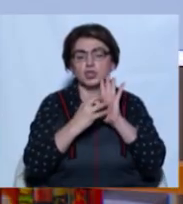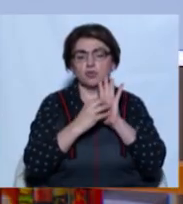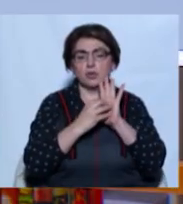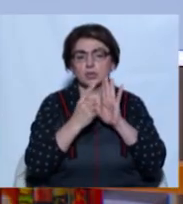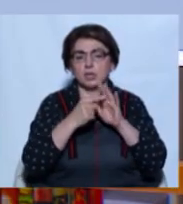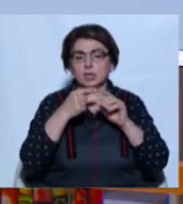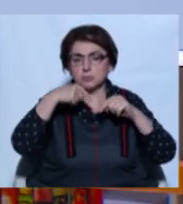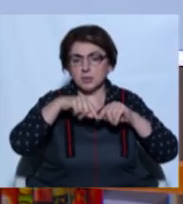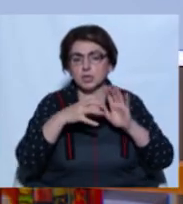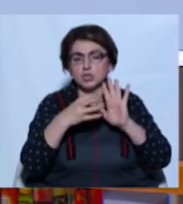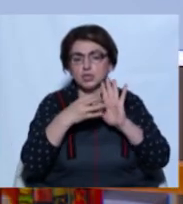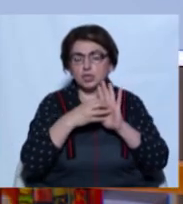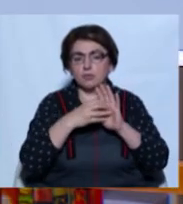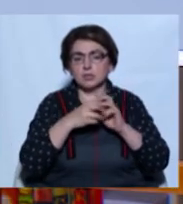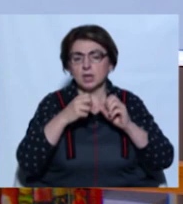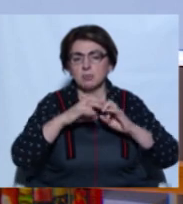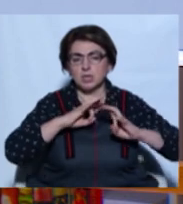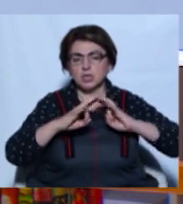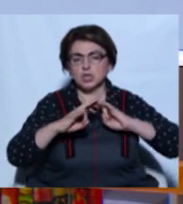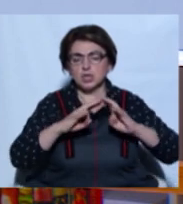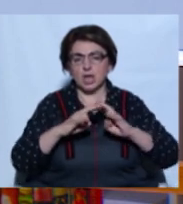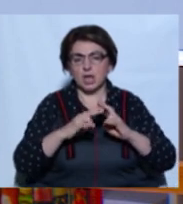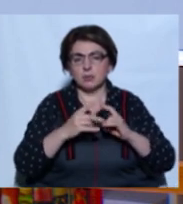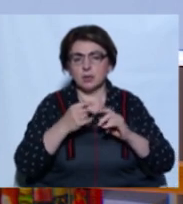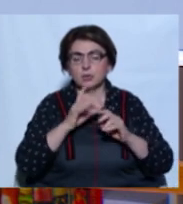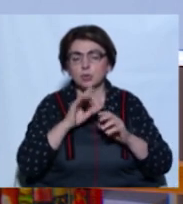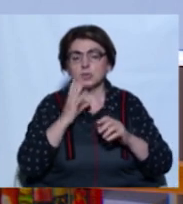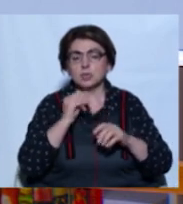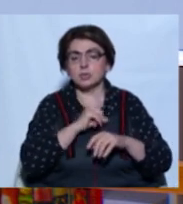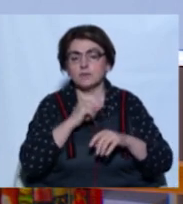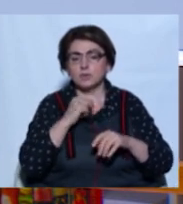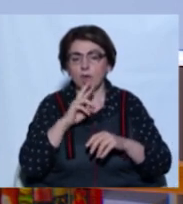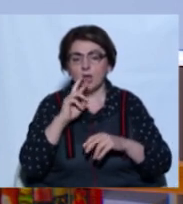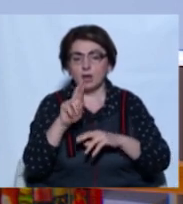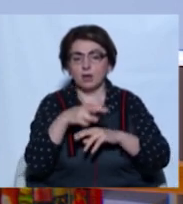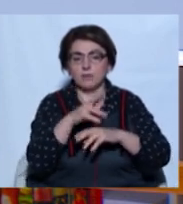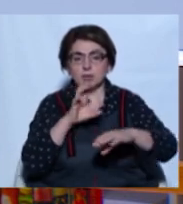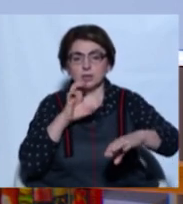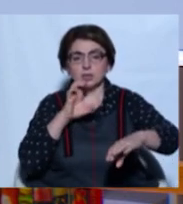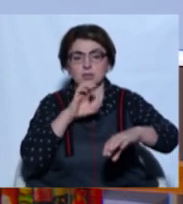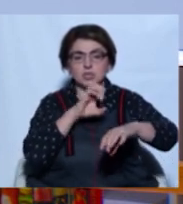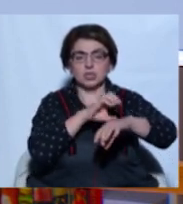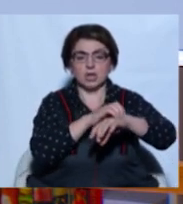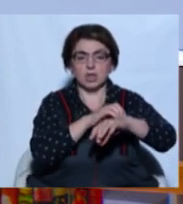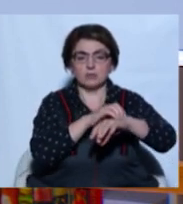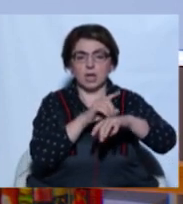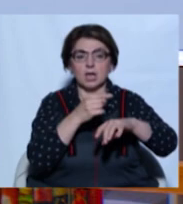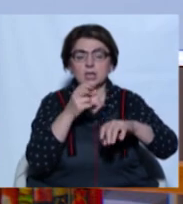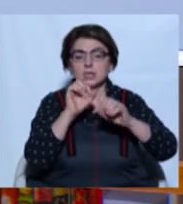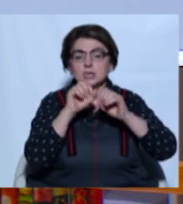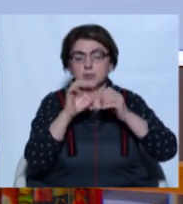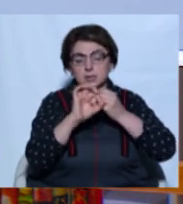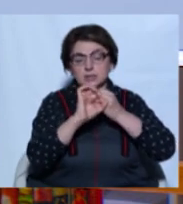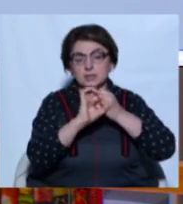რომელშიც გამომუშავდება სწორედ ეს შხამი და როდესაც გველი ჩააც სწობს თავის კბილს მსხვერპლს,